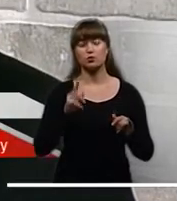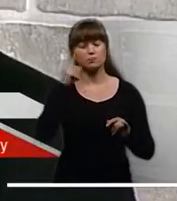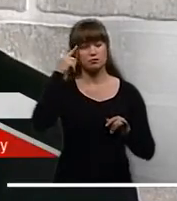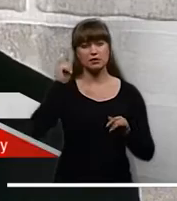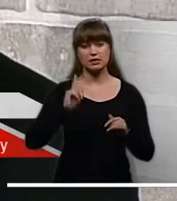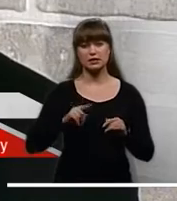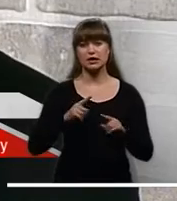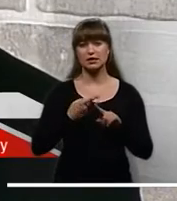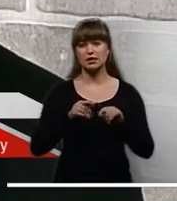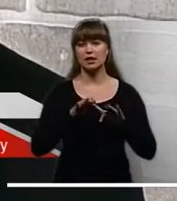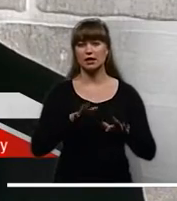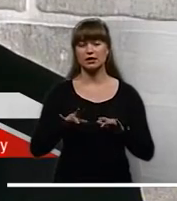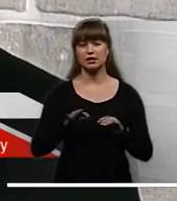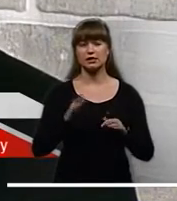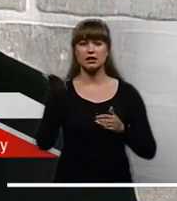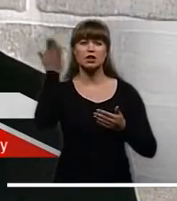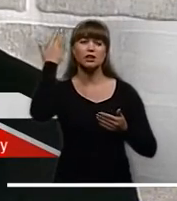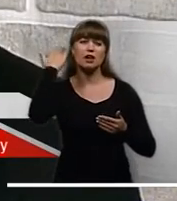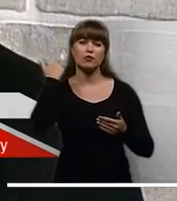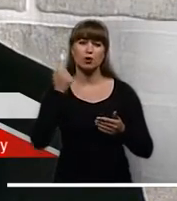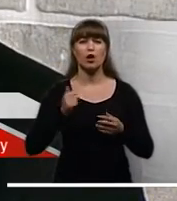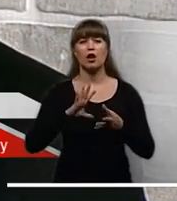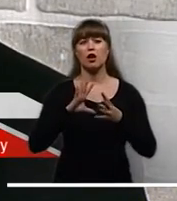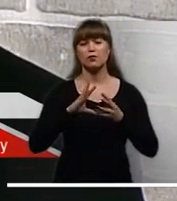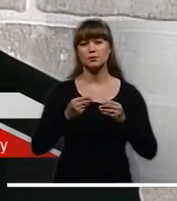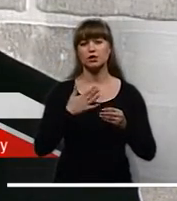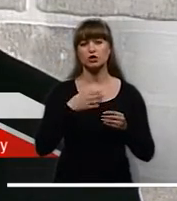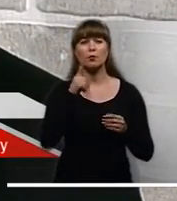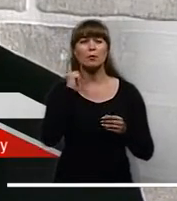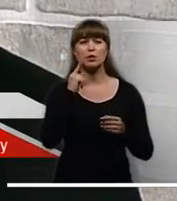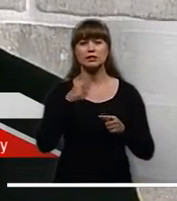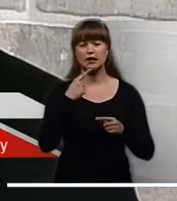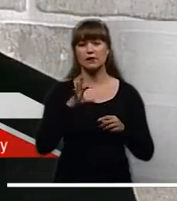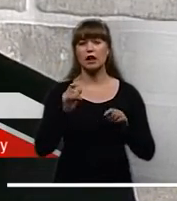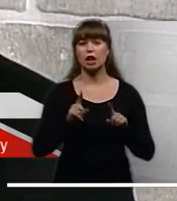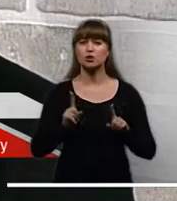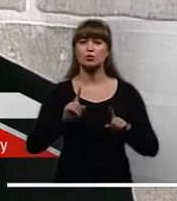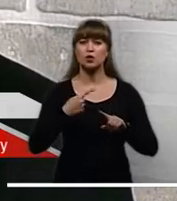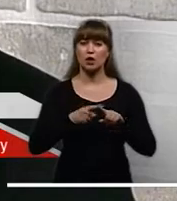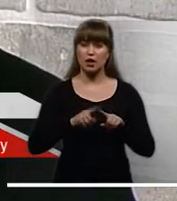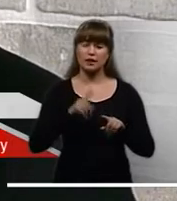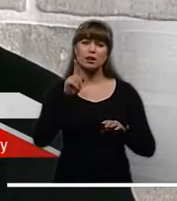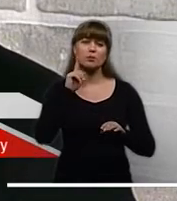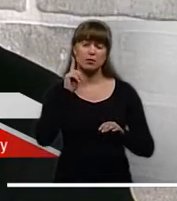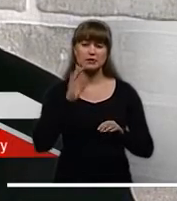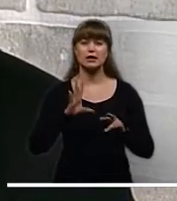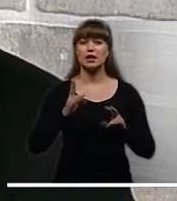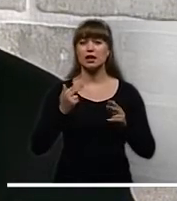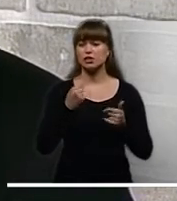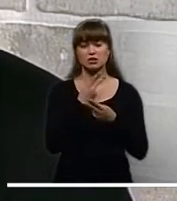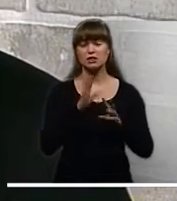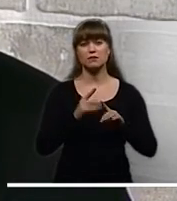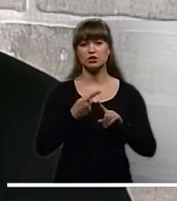вы знаете, вот эта тема поднимается достаточно давно. В общем-то, еще в моей молодости говорили о том, что это помолодело. Ну, я сейчас не